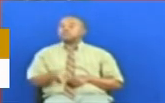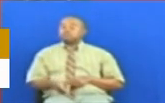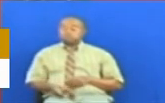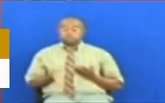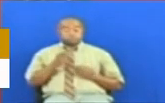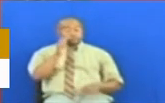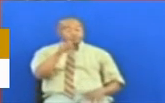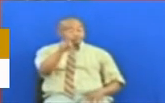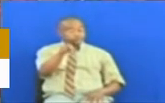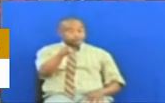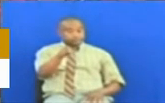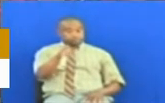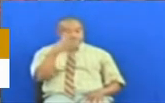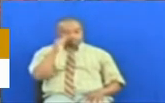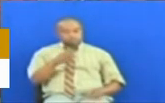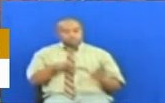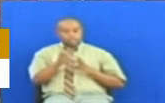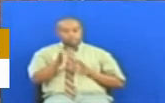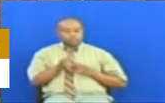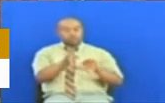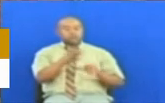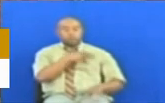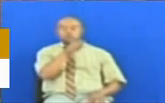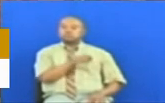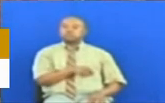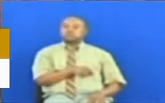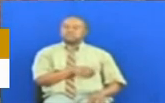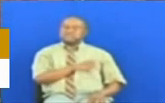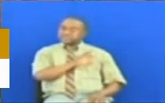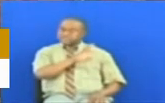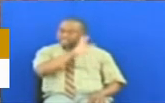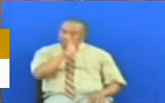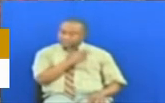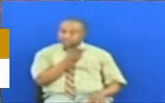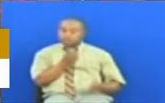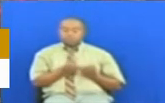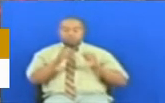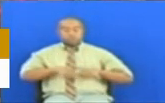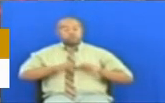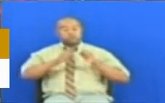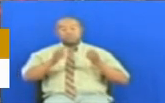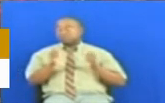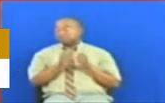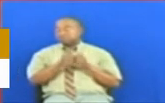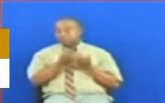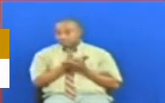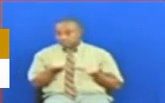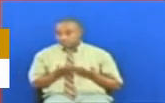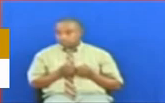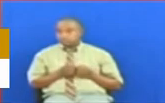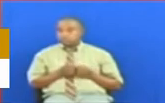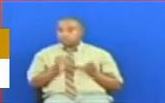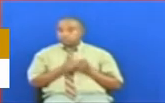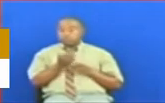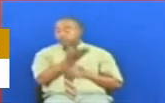huyo atakata rufaa kwa waziri. Kwa hiyo ni mambo tu ya kiutawala ambayo hayana tatizo lolote, lakini yale mambo mengine yote